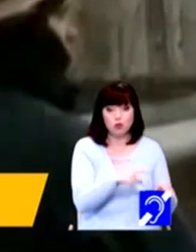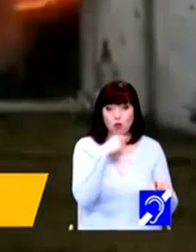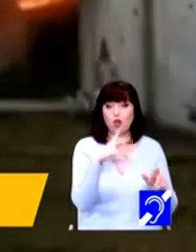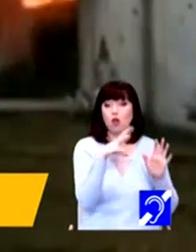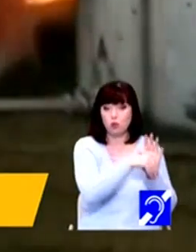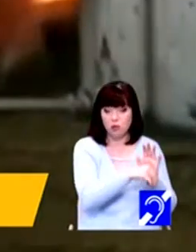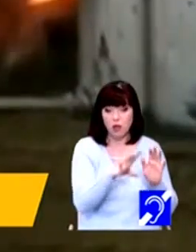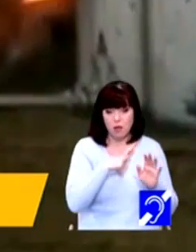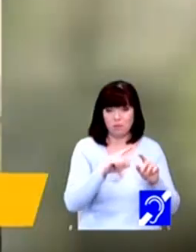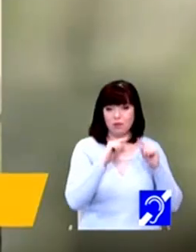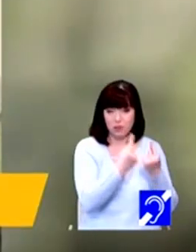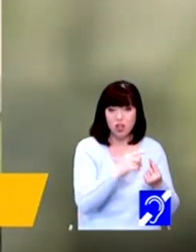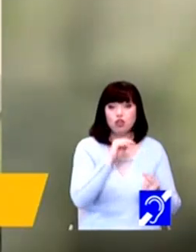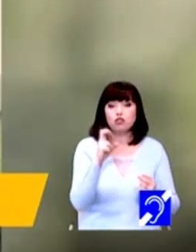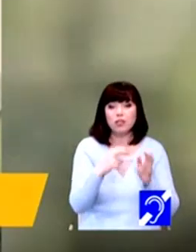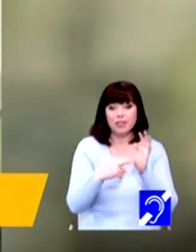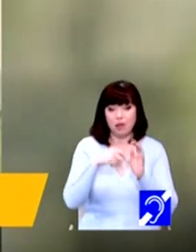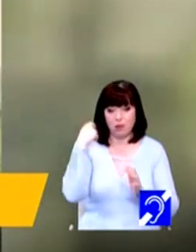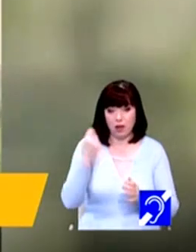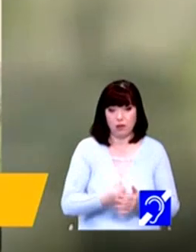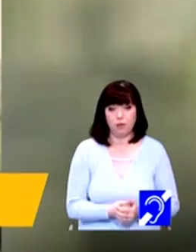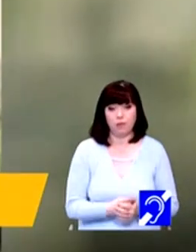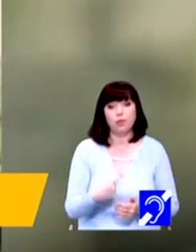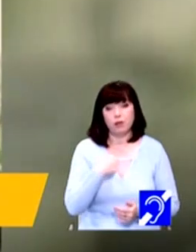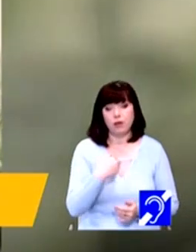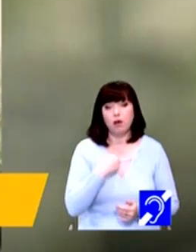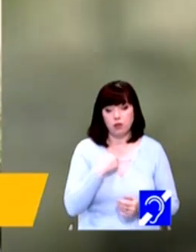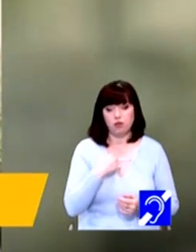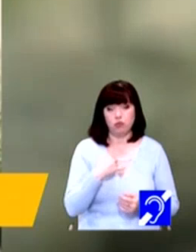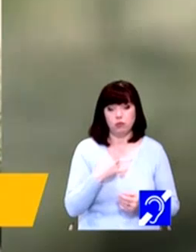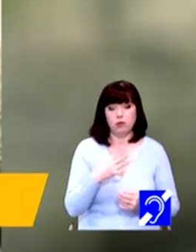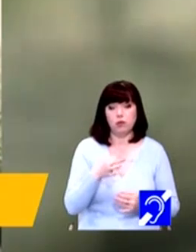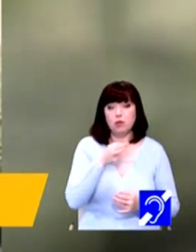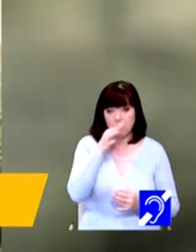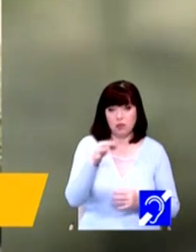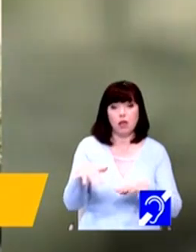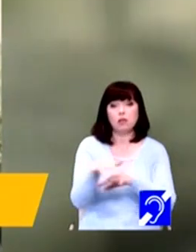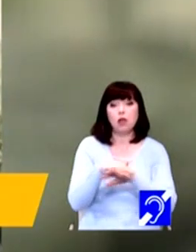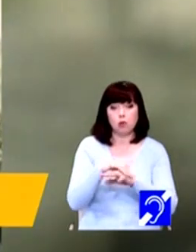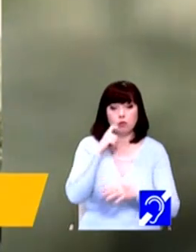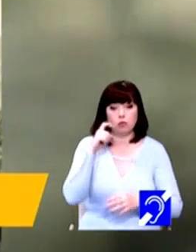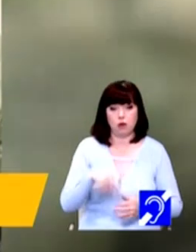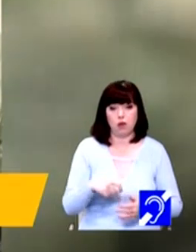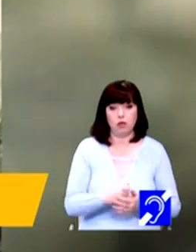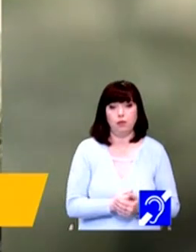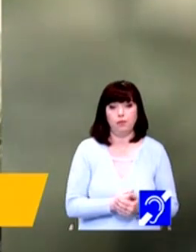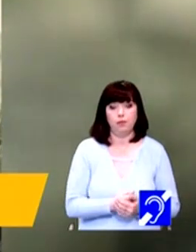fost prins 7 ani mai târziu. Я хочу обратиться к народу Украины